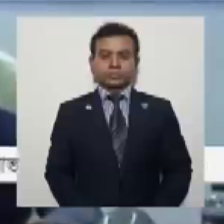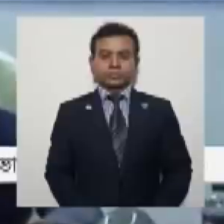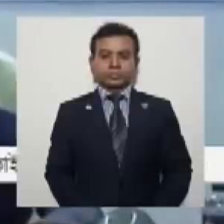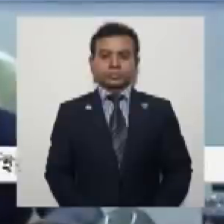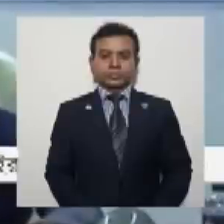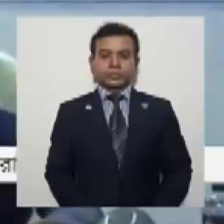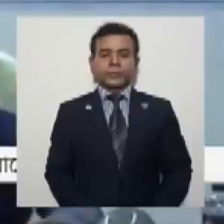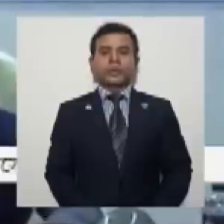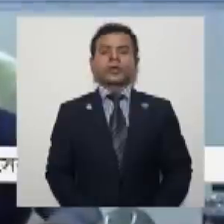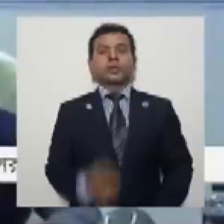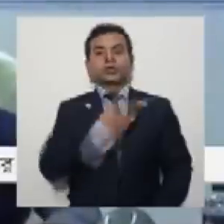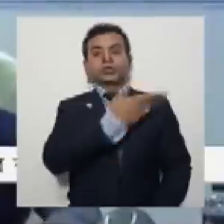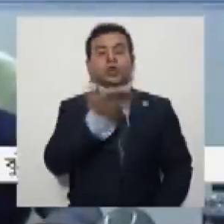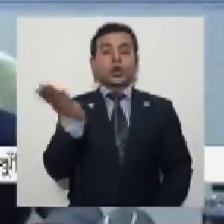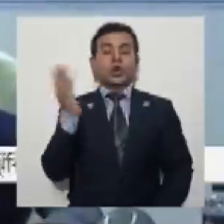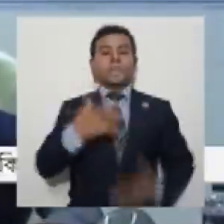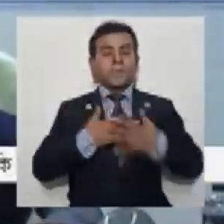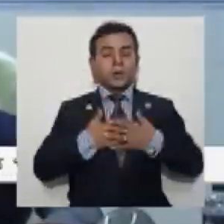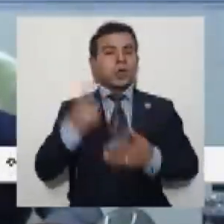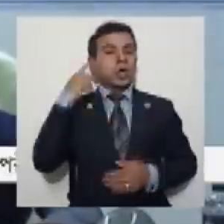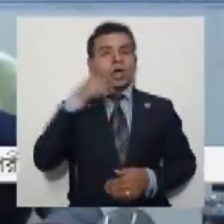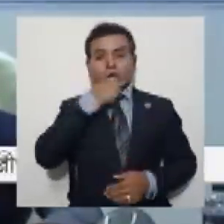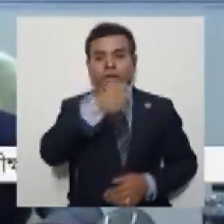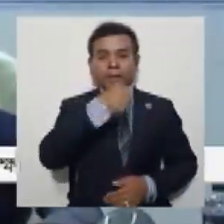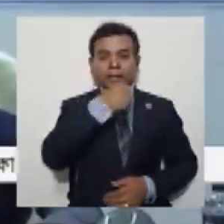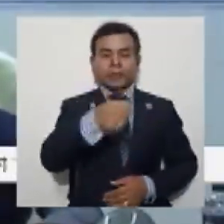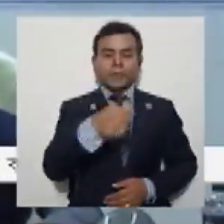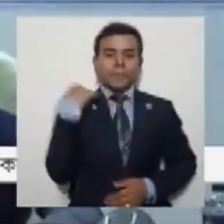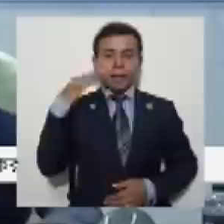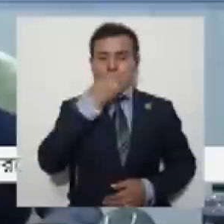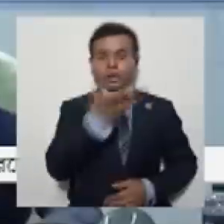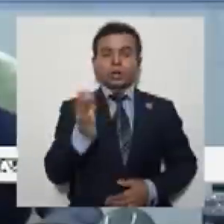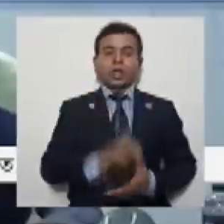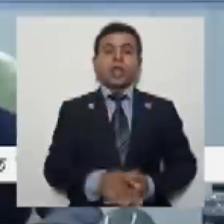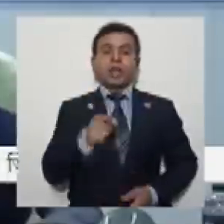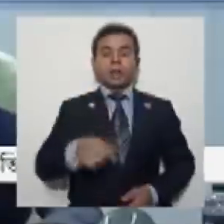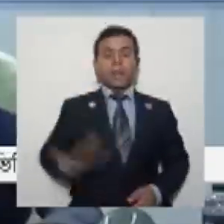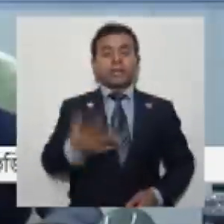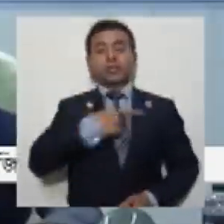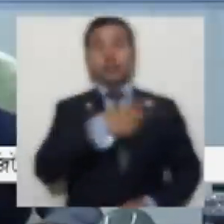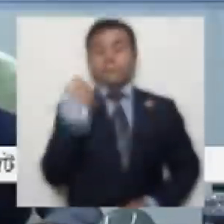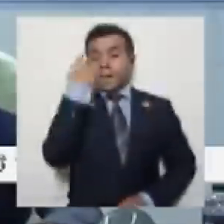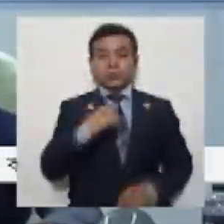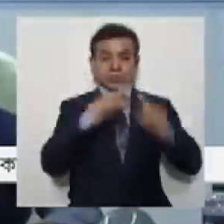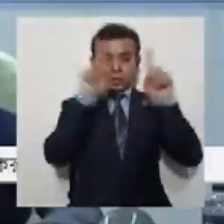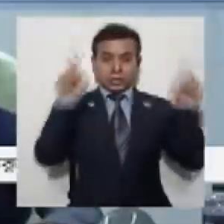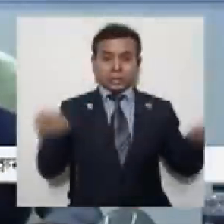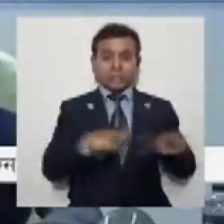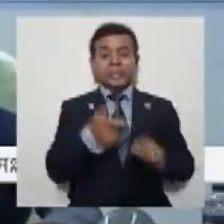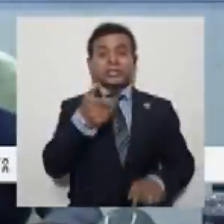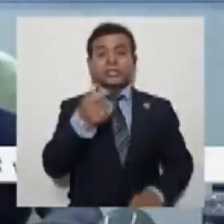উপস্থিত সম্মানিত দেশবাসী, যারা এই প্রোগ্রাম দেখছেন, আজকে আমরা স্বাস্থ্য অধিদপ্তর থেকে